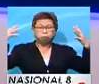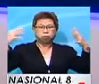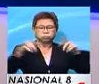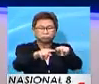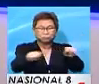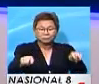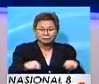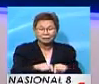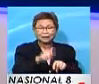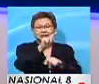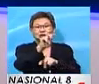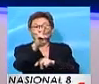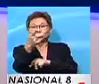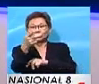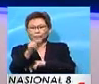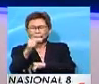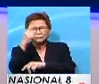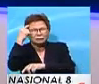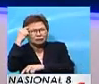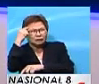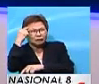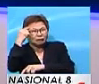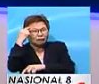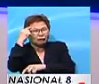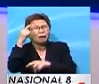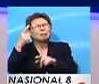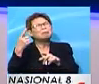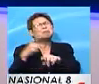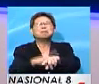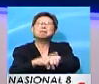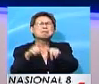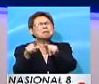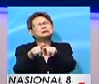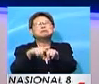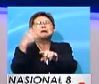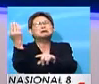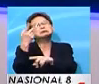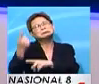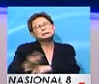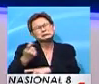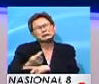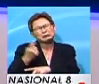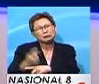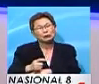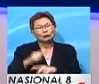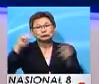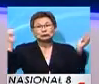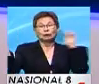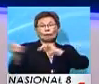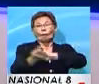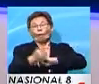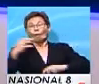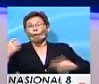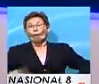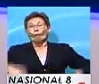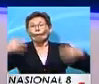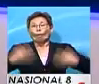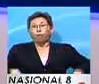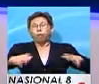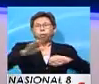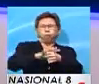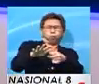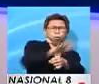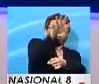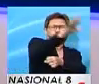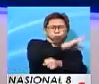kawasan andm yang disangka bunyi rutin latihan seperti kebiasaan suasana bertukar cemas apabila melihat kepulan asap